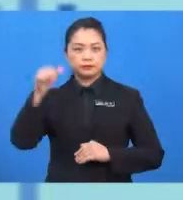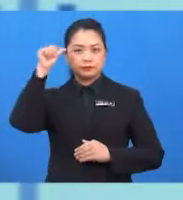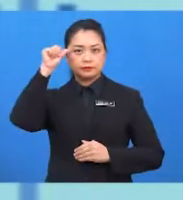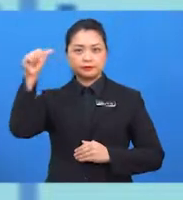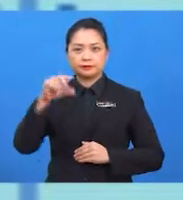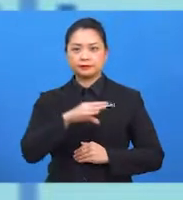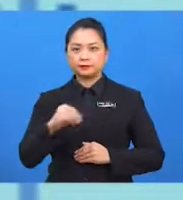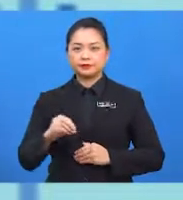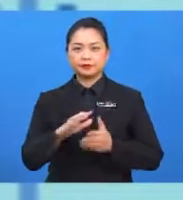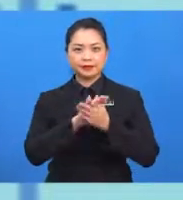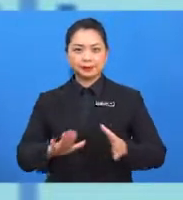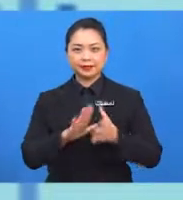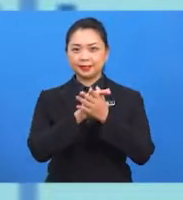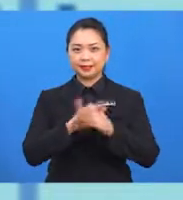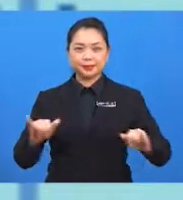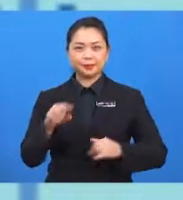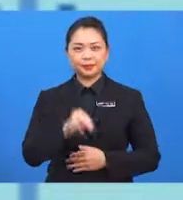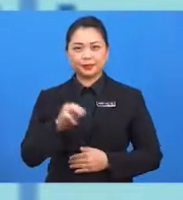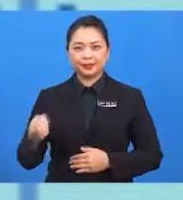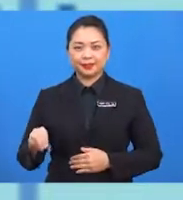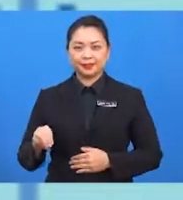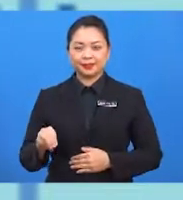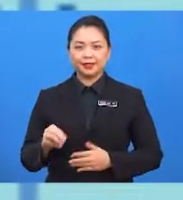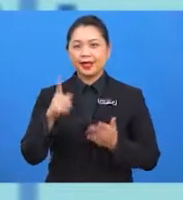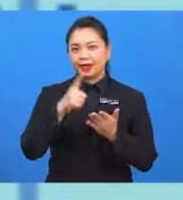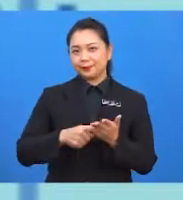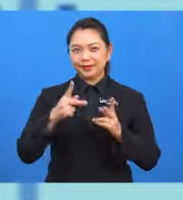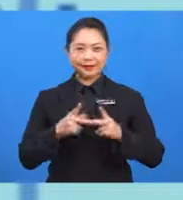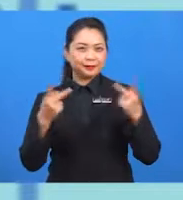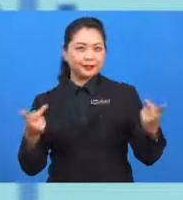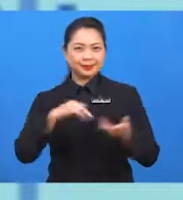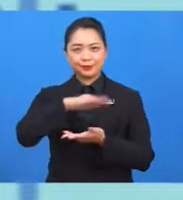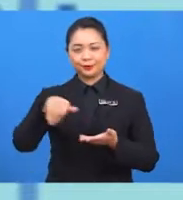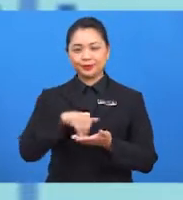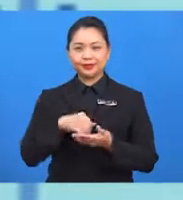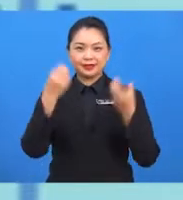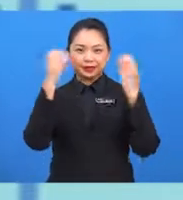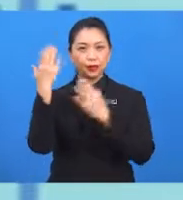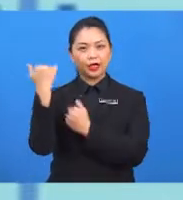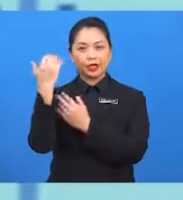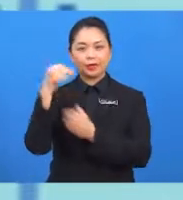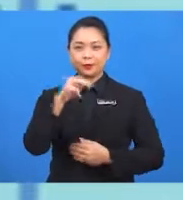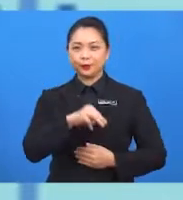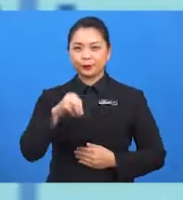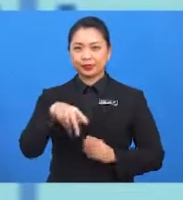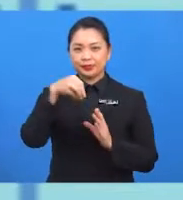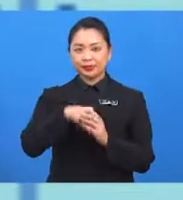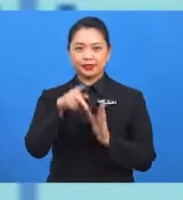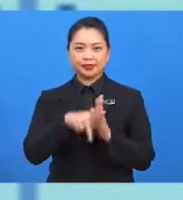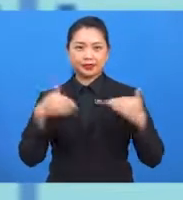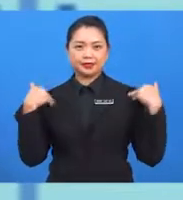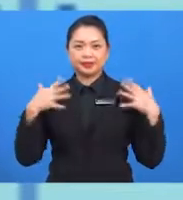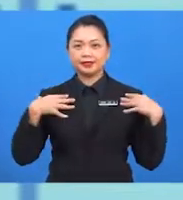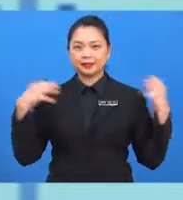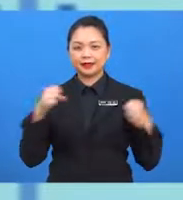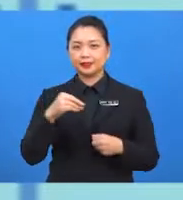assalamualaikum dan selamat sejahtera murid-murid Apa kabar semua Cikgu harap murid-murid dalam keadaan sehat